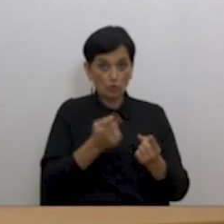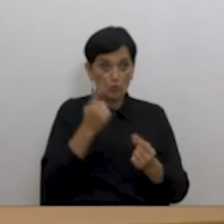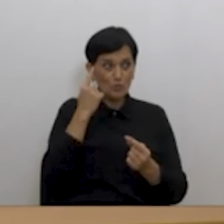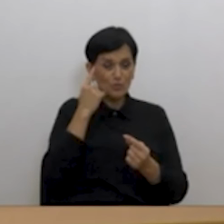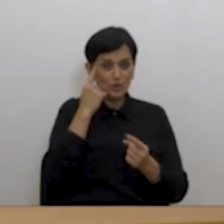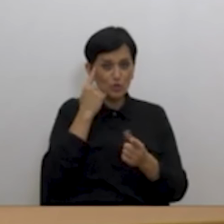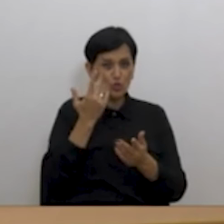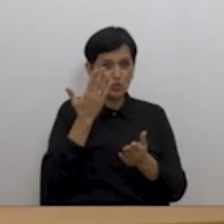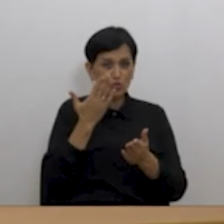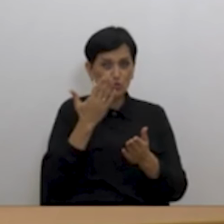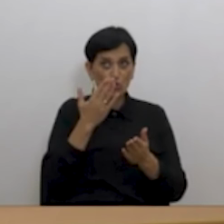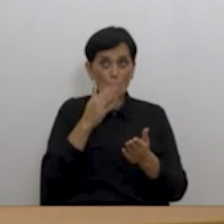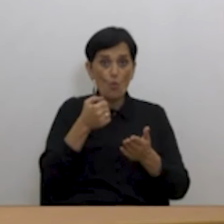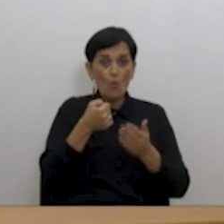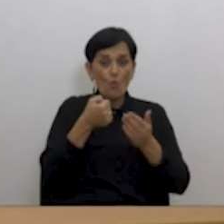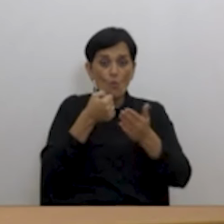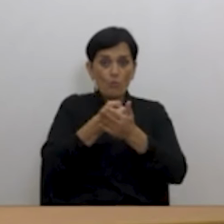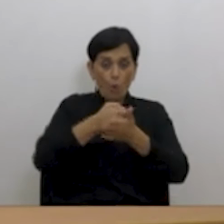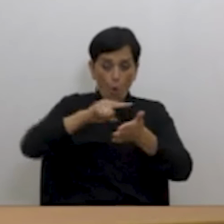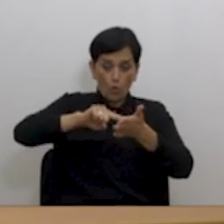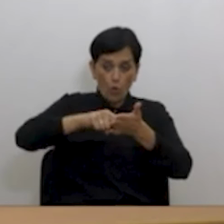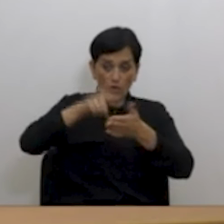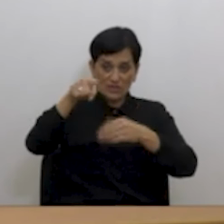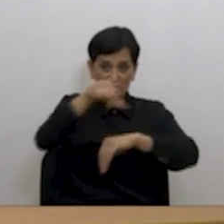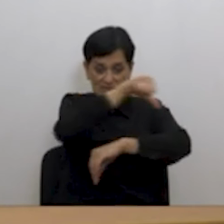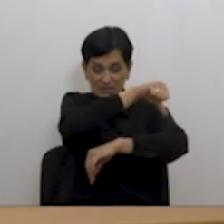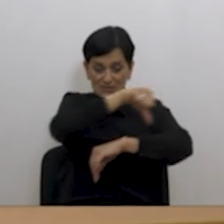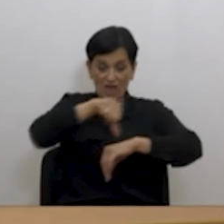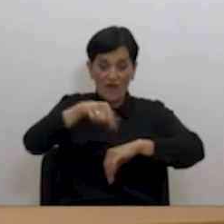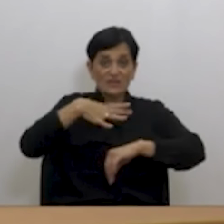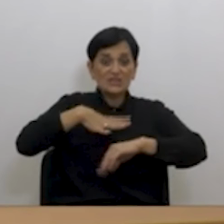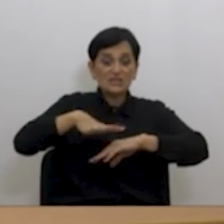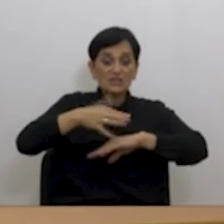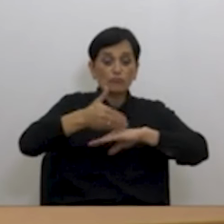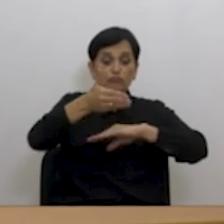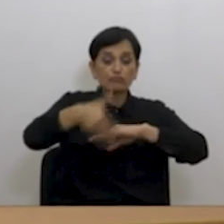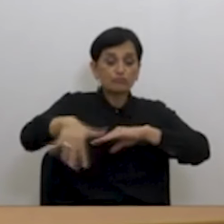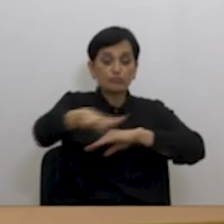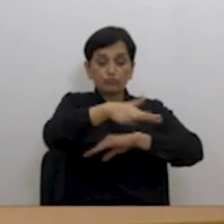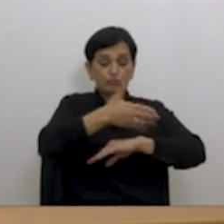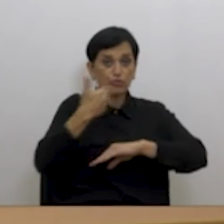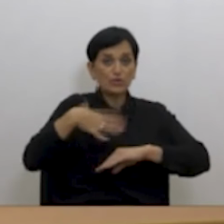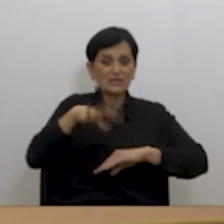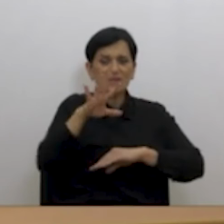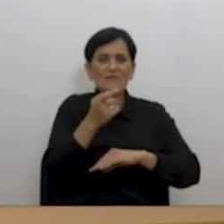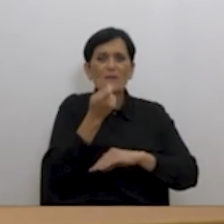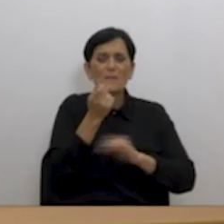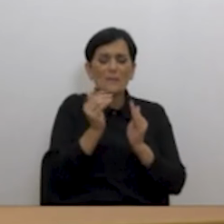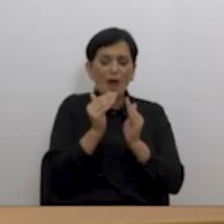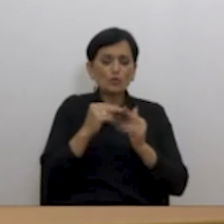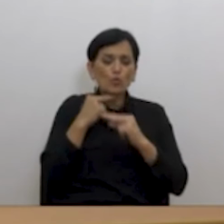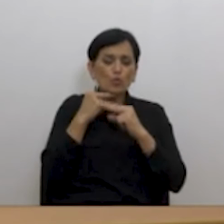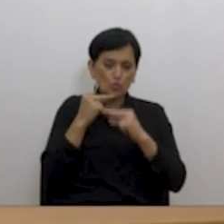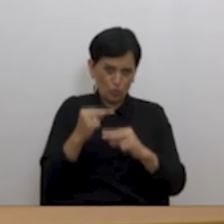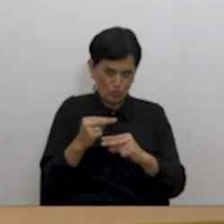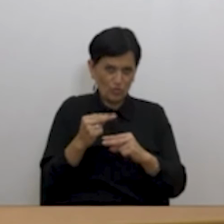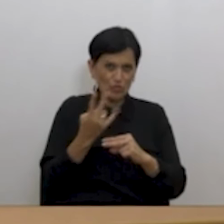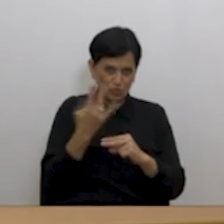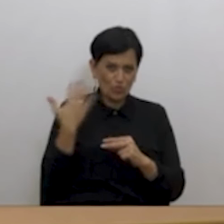რომ თუ კი ბოლო წერტილია, თუ კი საზღვარია, თუ კი საქართველოს ამის იქით აღარ არის რა. თუ რაღაც პატარა ყურა დღებო ხო ვიღაცა მხარში ხო